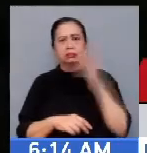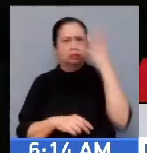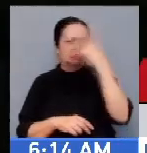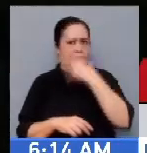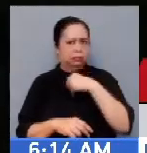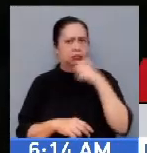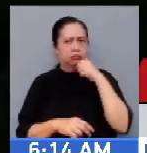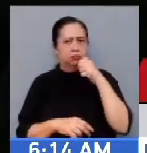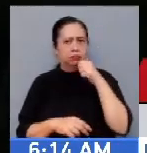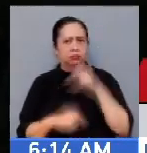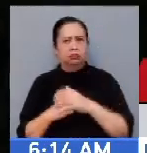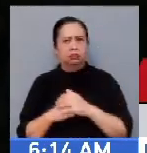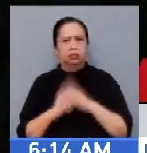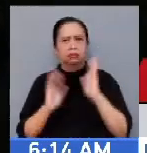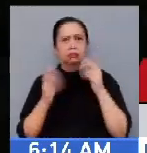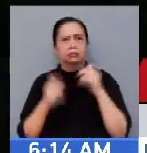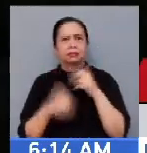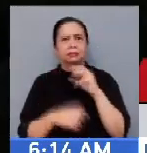parang manikin.